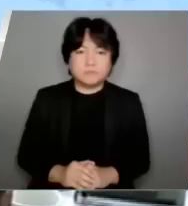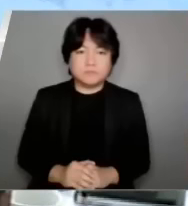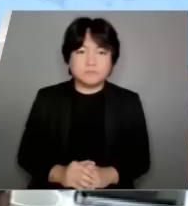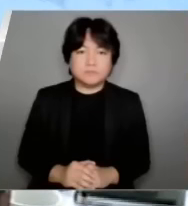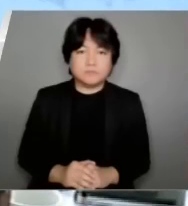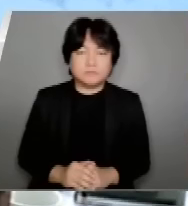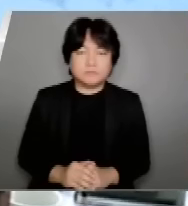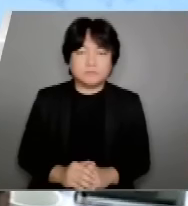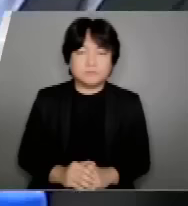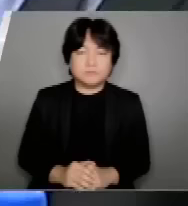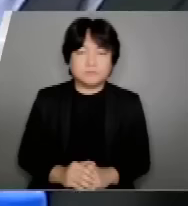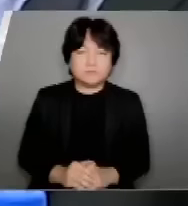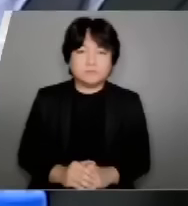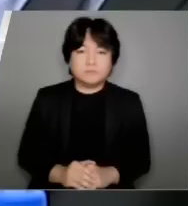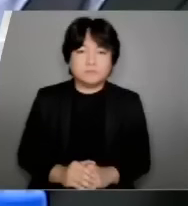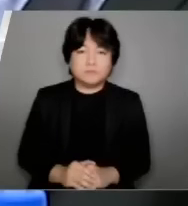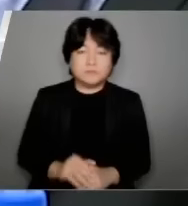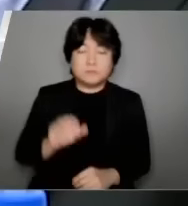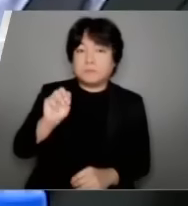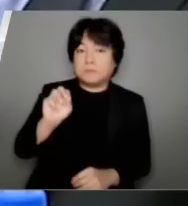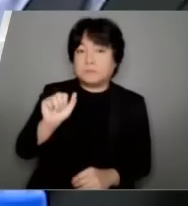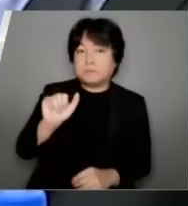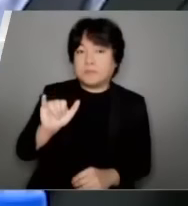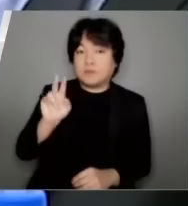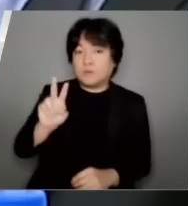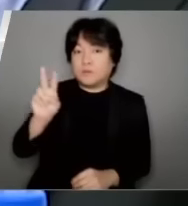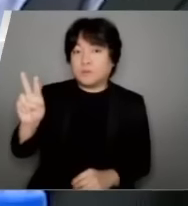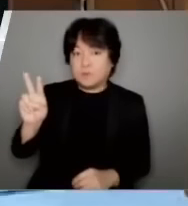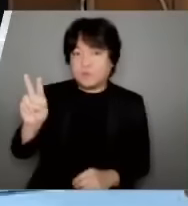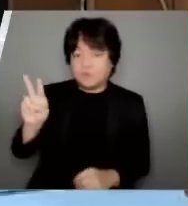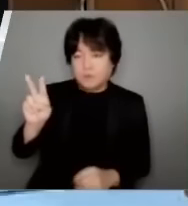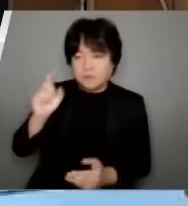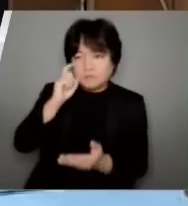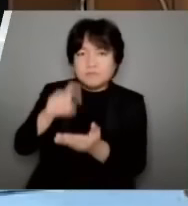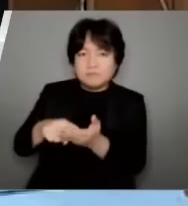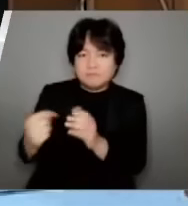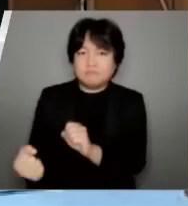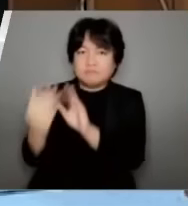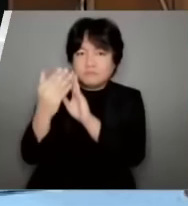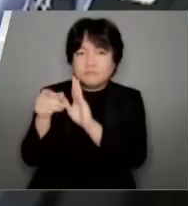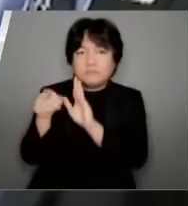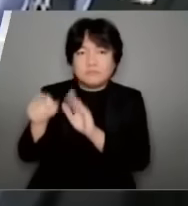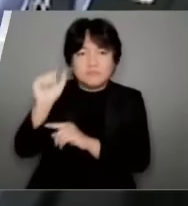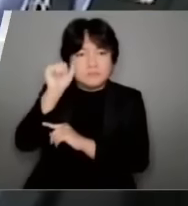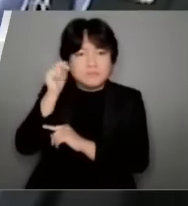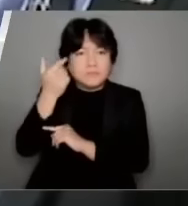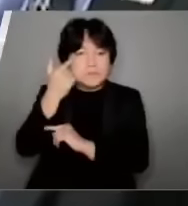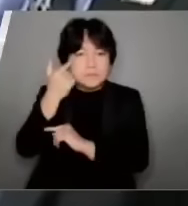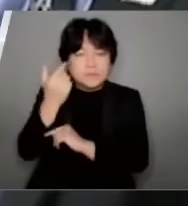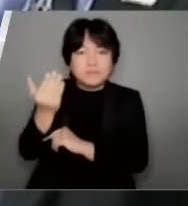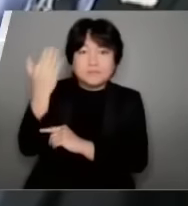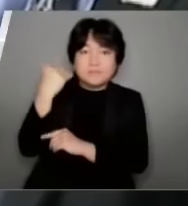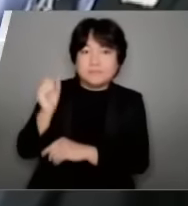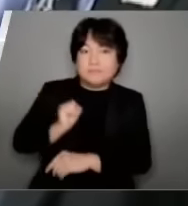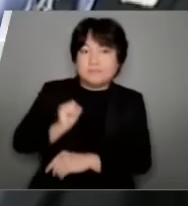May 22, huli nga silayan ng publiko si Alice Guo sa pagdinig ng Senado kung saan naungkat ang kanyang pagkakakilanlan